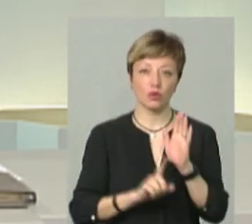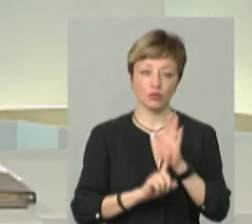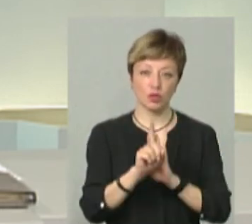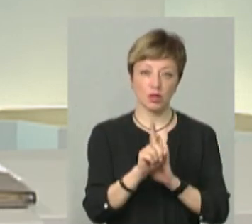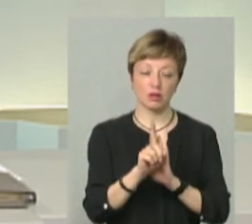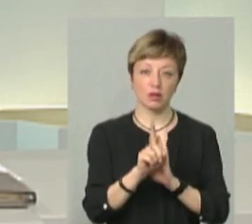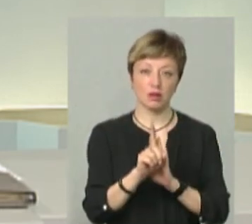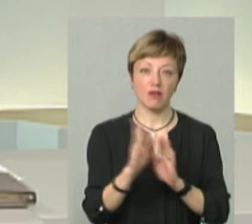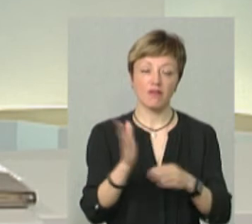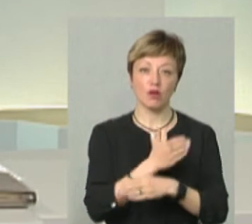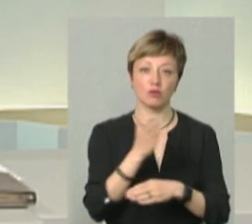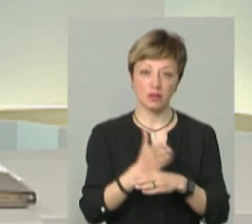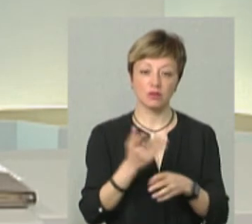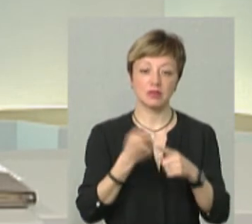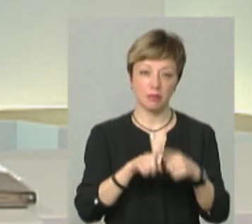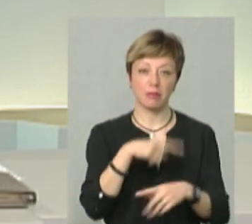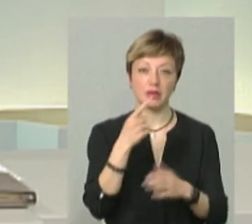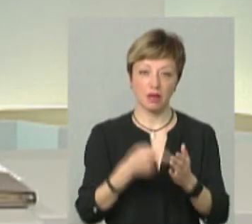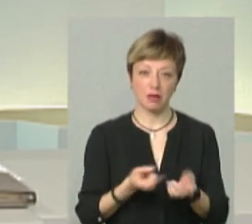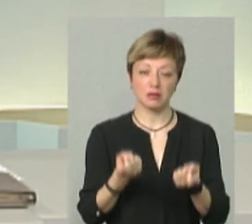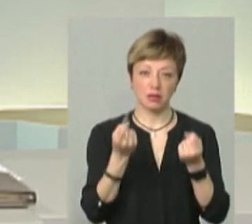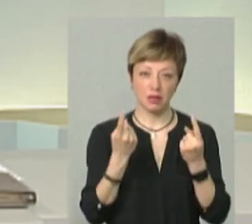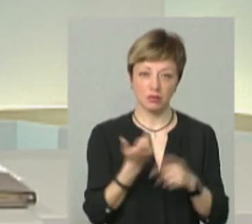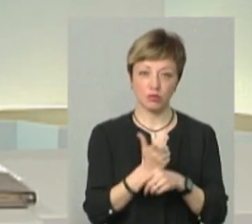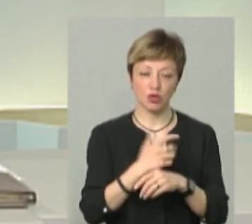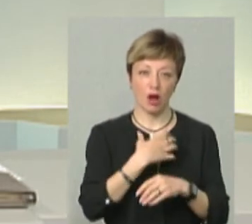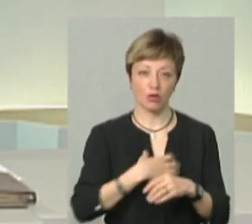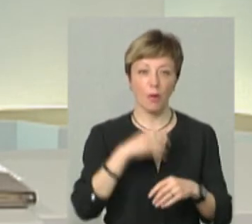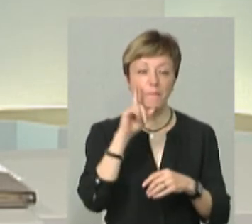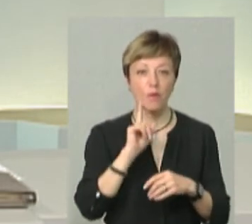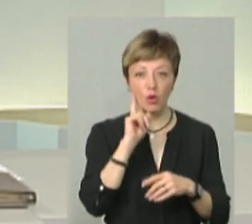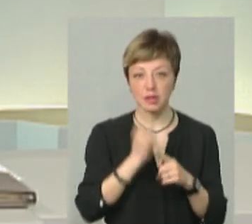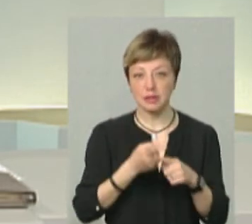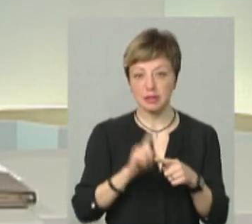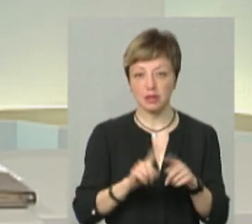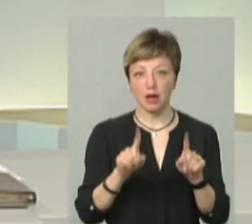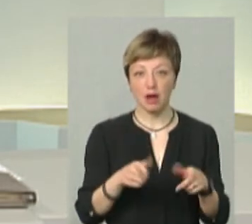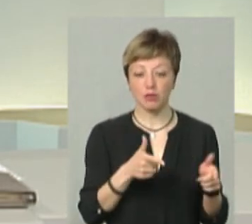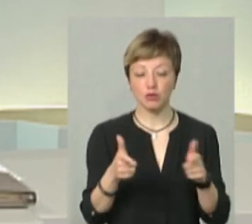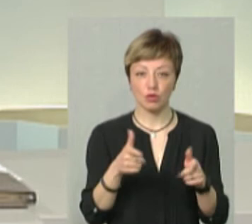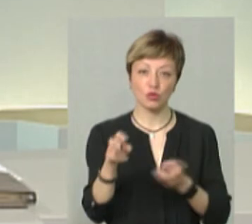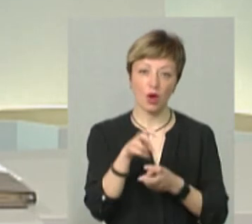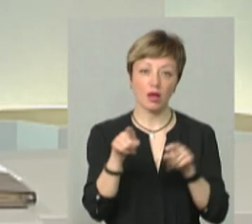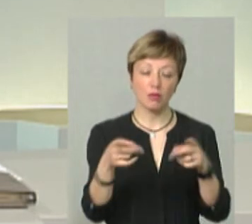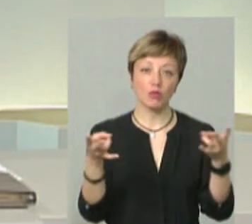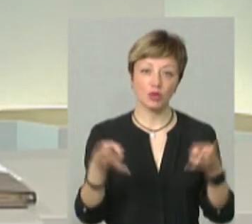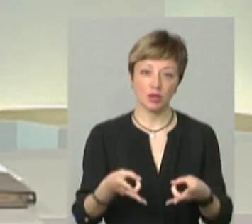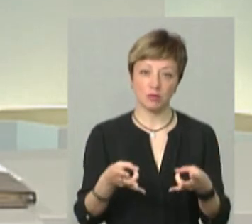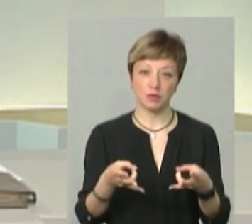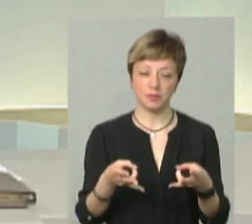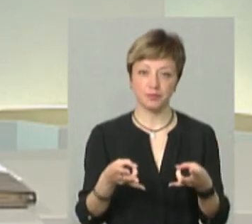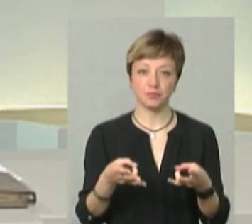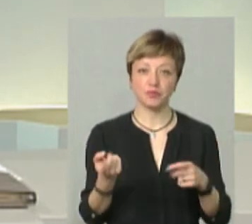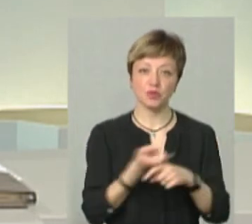розпочинати впроваджувати вже виробництво, тоді це питання стане ще більш актуальнішим. Поки це така, ми шукаємо. Ну, їм потрібні